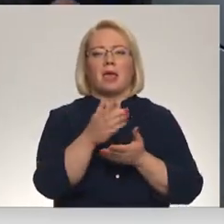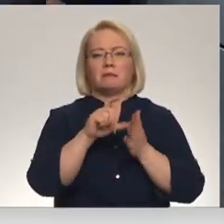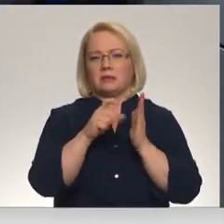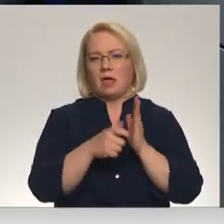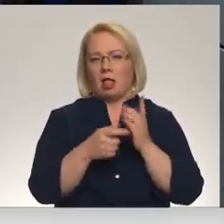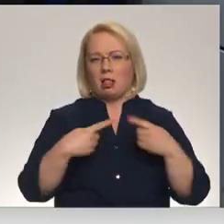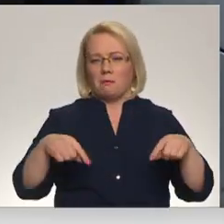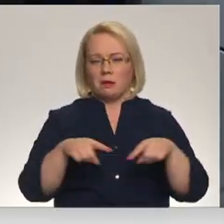Latvijas televīzija.